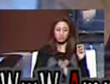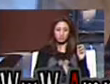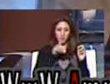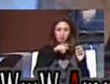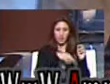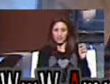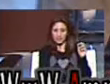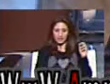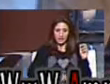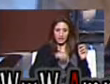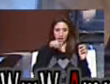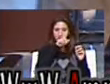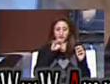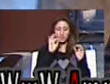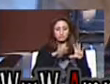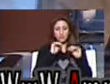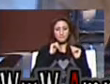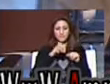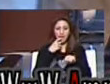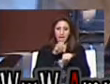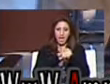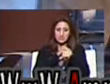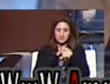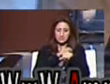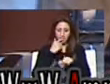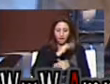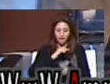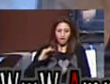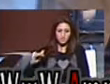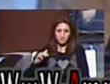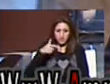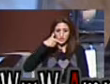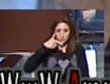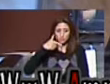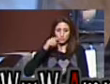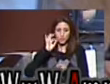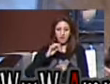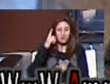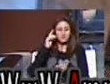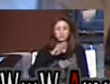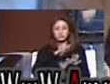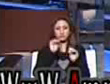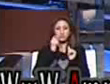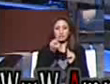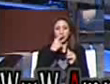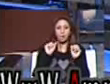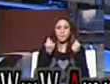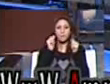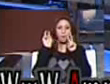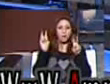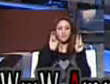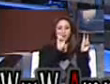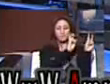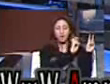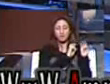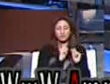الكلى وبعضها بيسبب حساسيه وبعضها لا يجوز اعطائه للاطفال اكثر من 6 شهور. علشان نعرف تفاصيل اكثر معنا على التليفون دكتور عبد